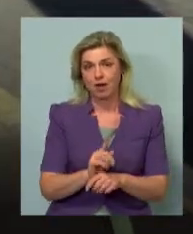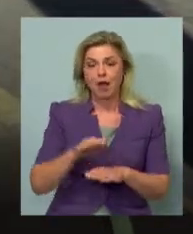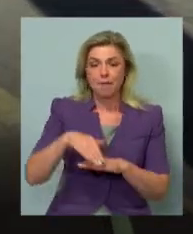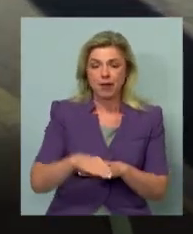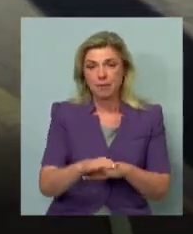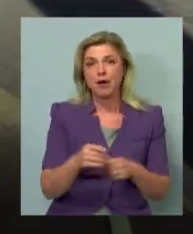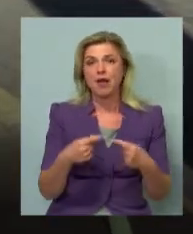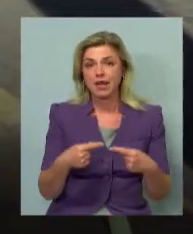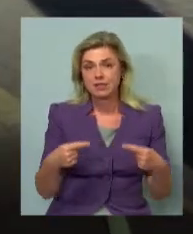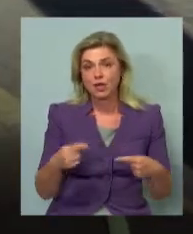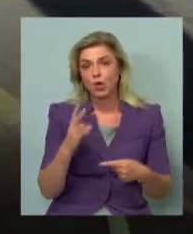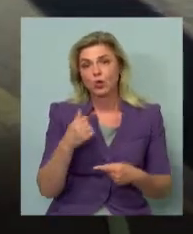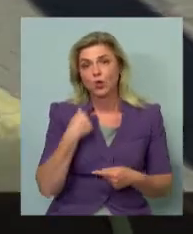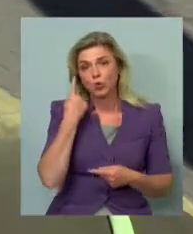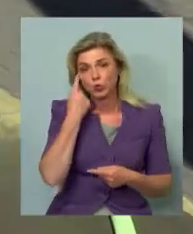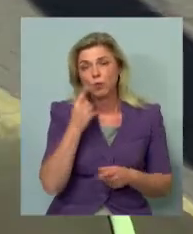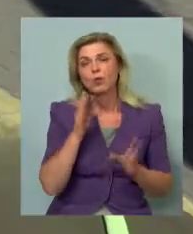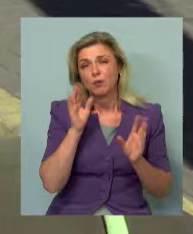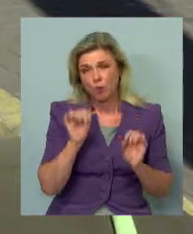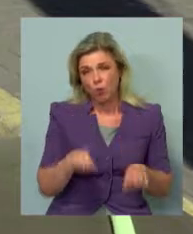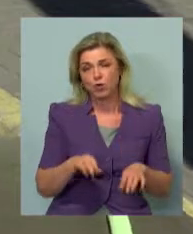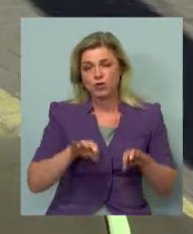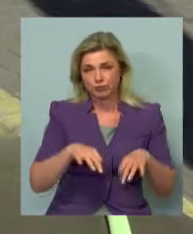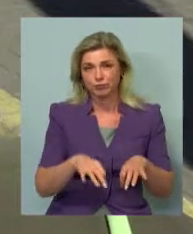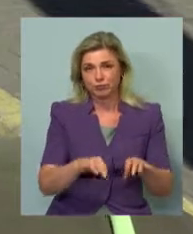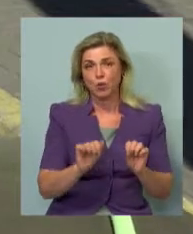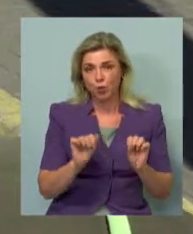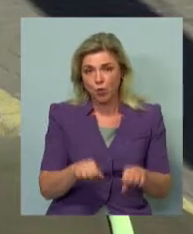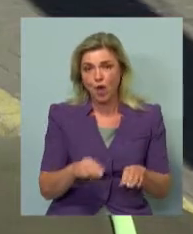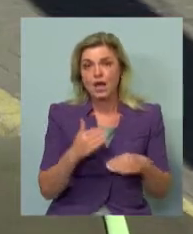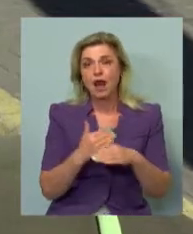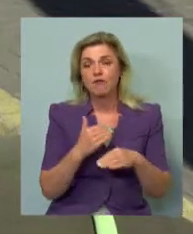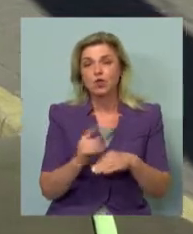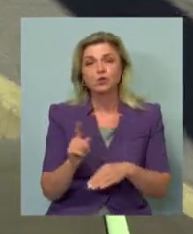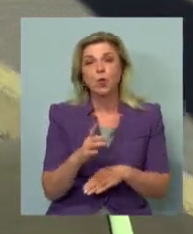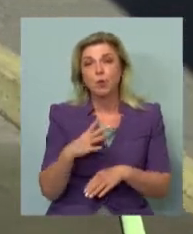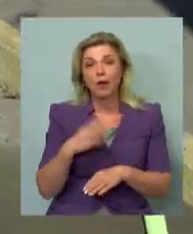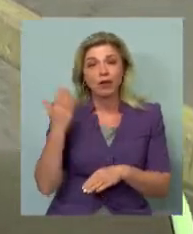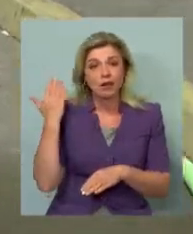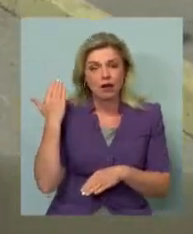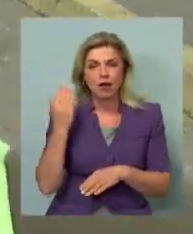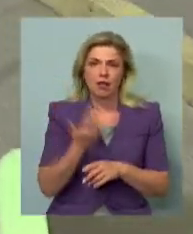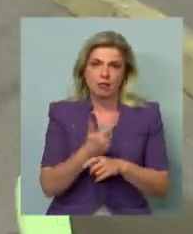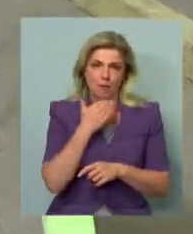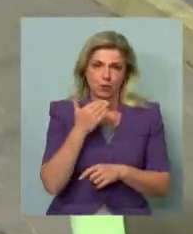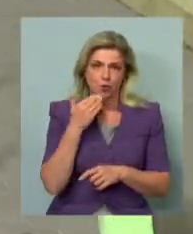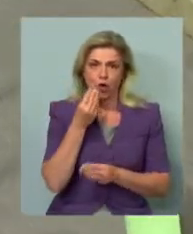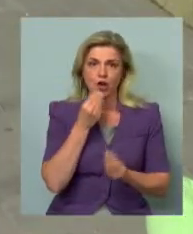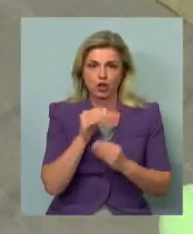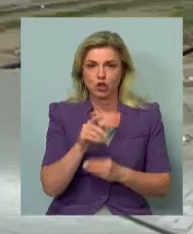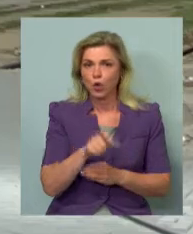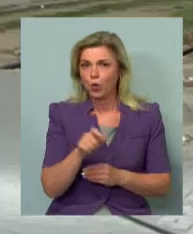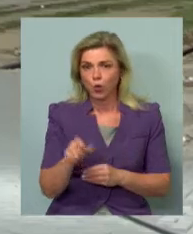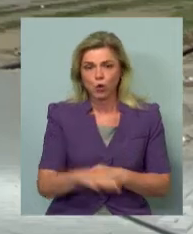звичайно, різні, але я думаю, що жити можна з цими перепадами. В порівнянні з тим, що було, це набагато краще, і люди ноги не